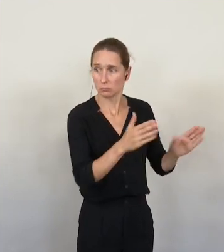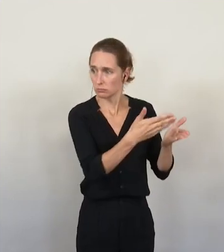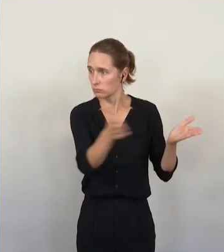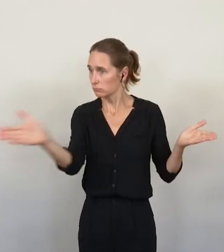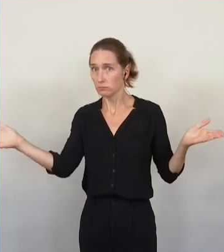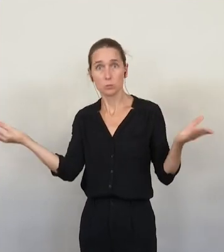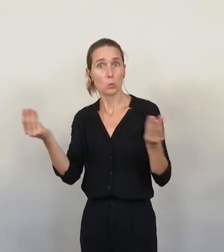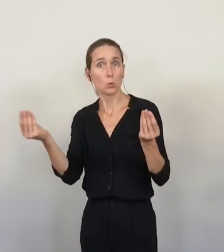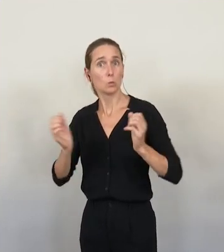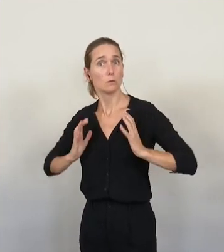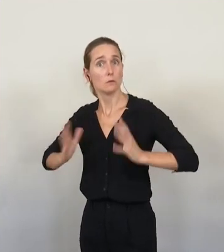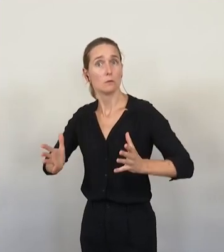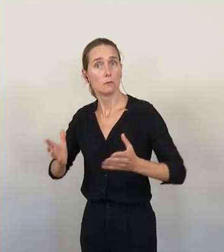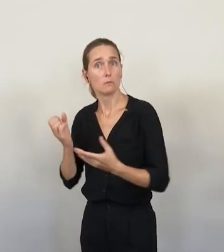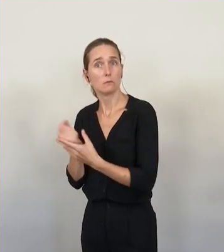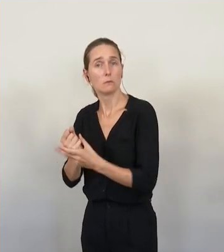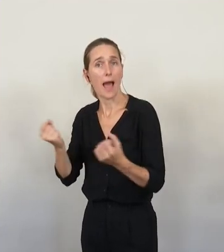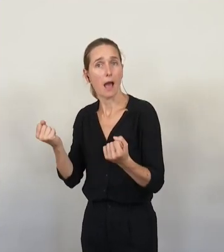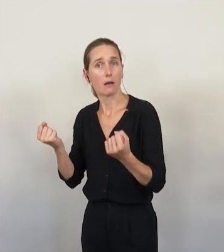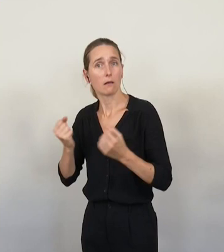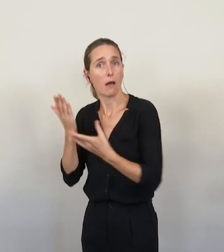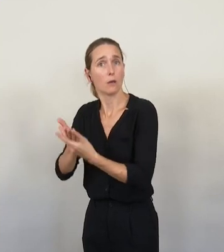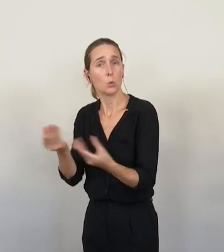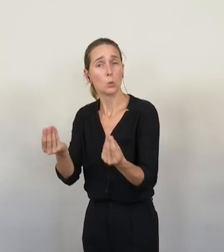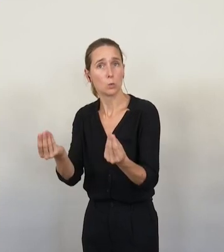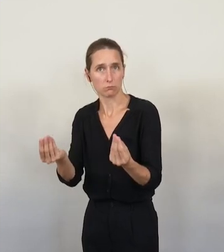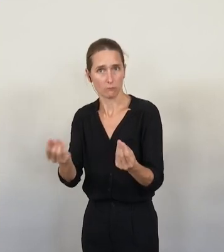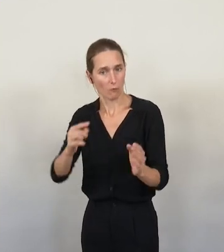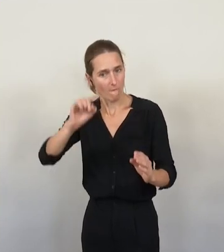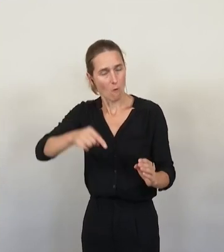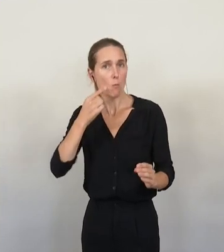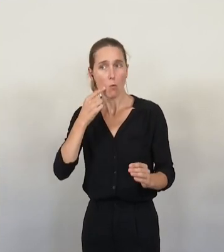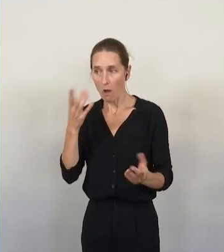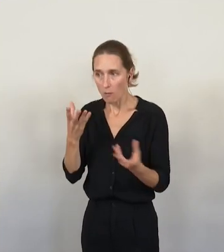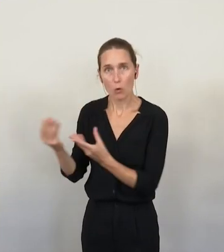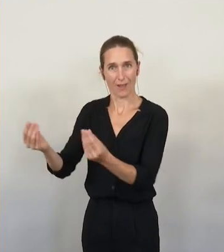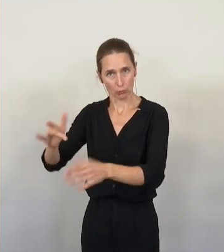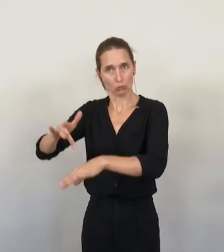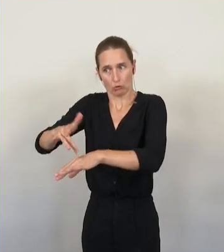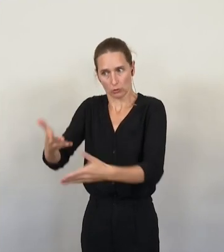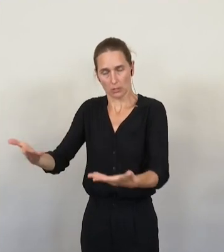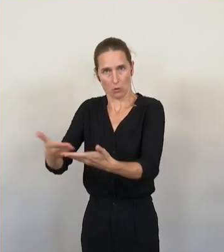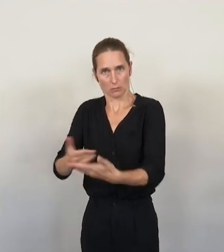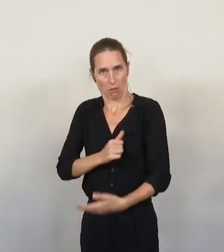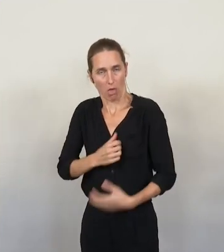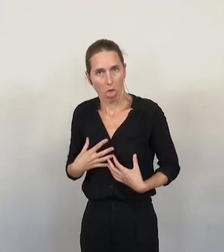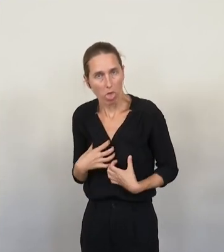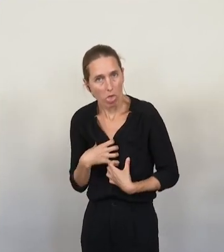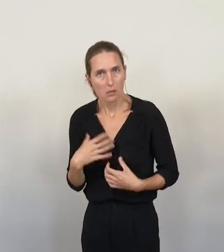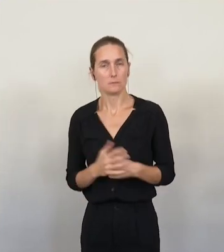ailleurs et vous le devriez parce que cela concerne des habitant et puis enfin dans votre rendu acte il y a un